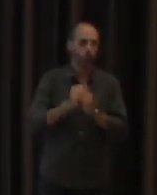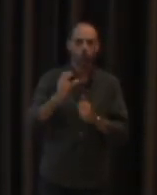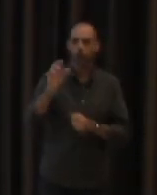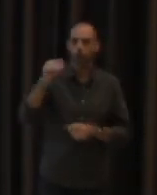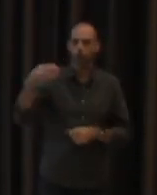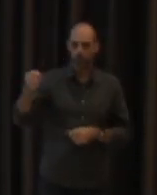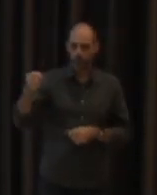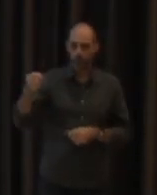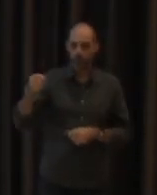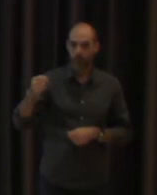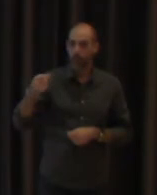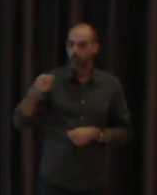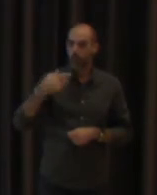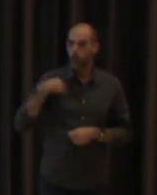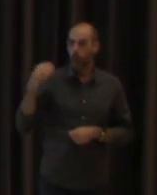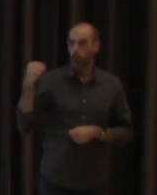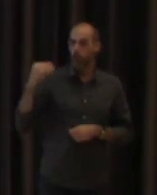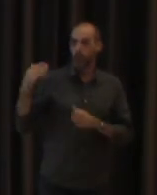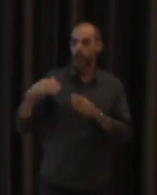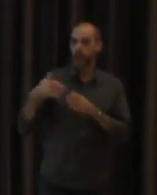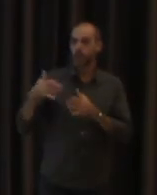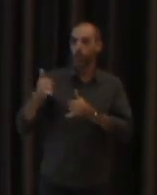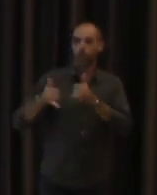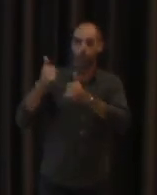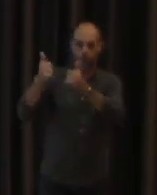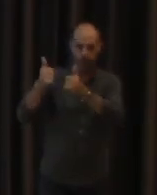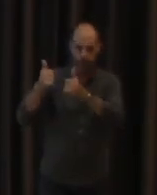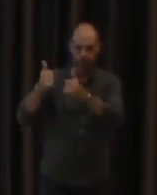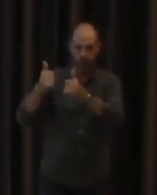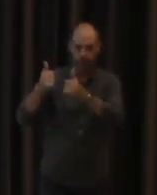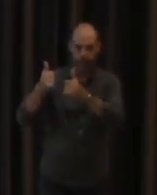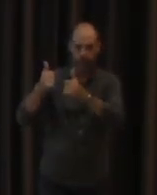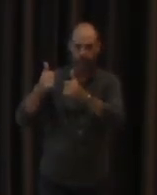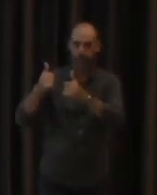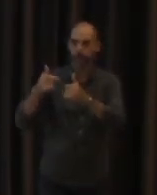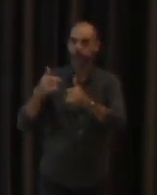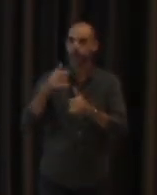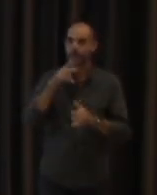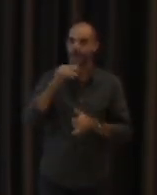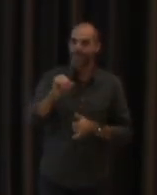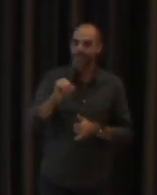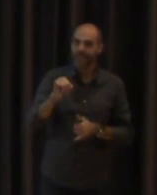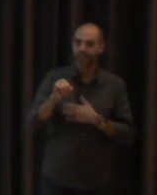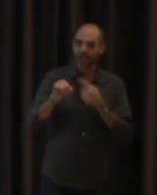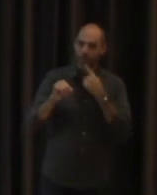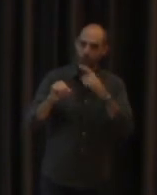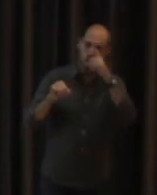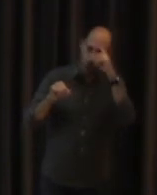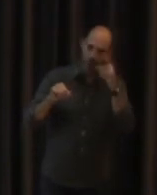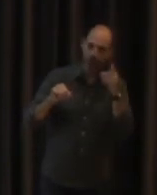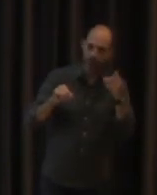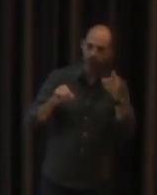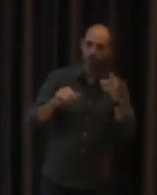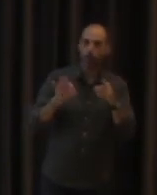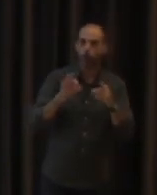de jovenets i pujaven en bicicleta. I li representa el locatiu a Rocacorba. O es va